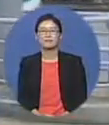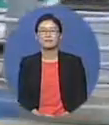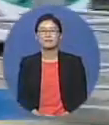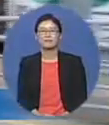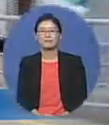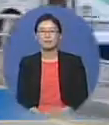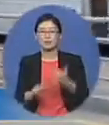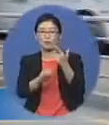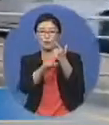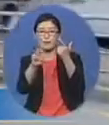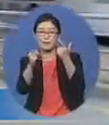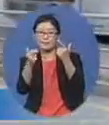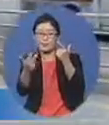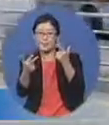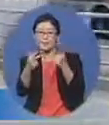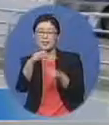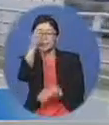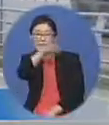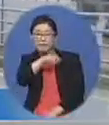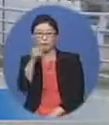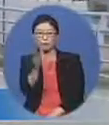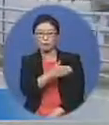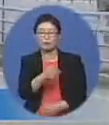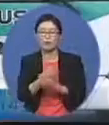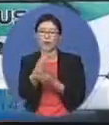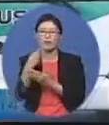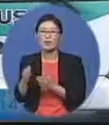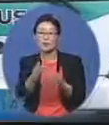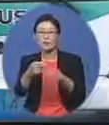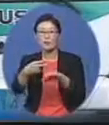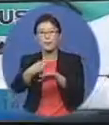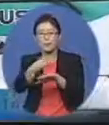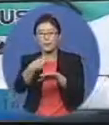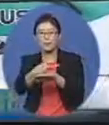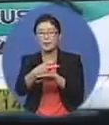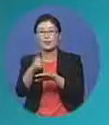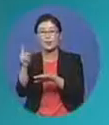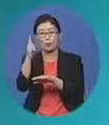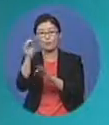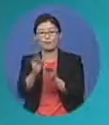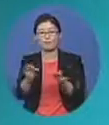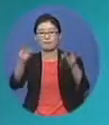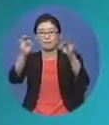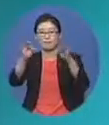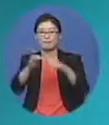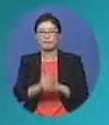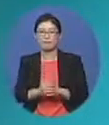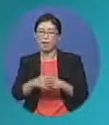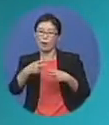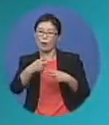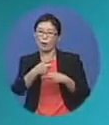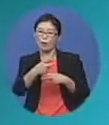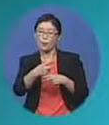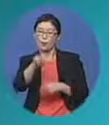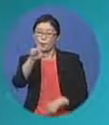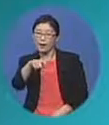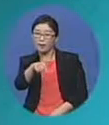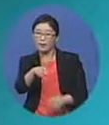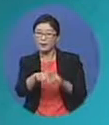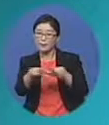오는 27일 새벽 첫차부터 경기도 시내버스 요금이 인상됩니다. 교통카드 기준